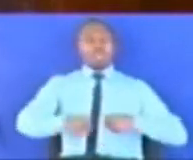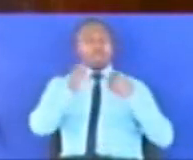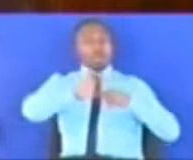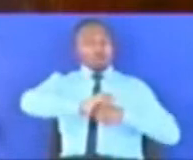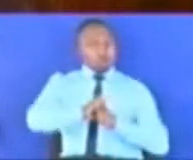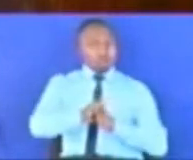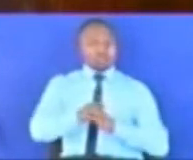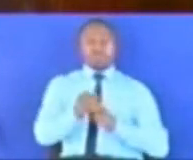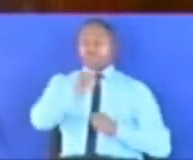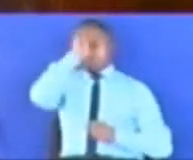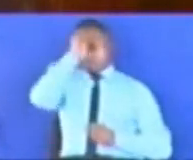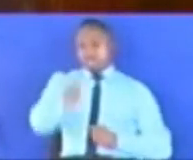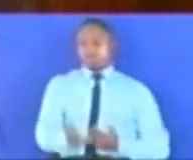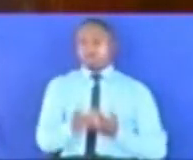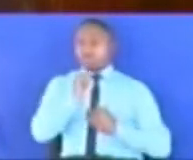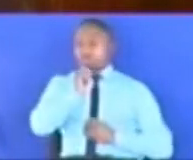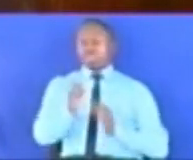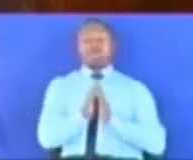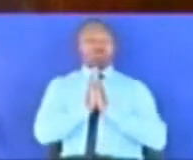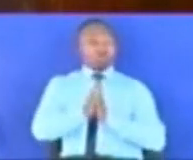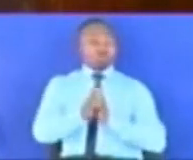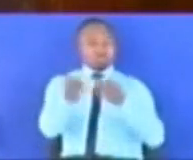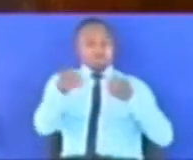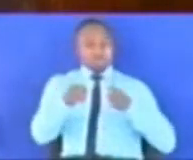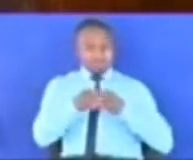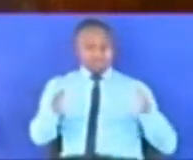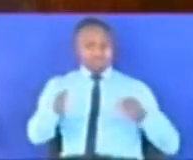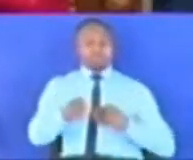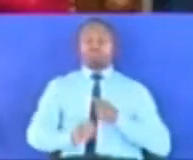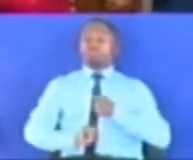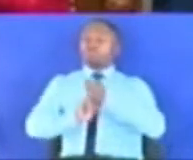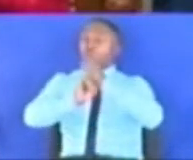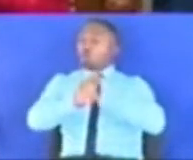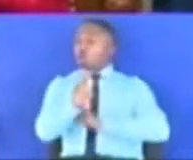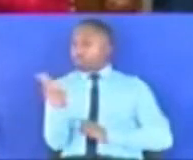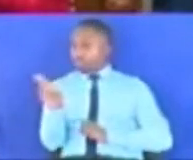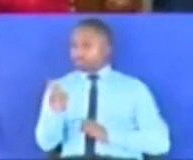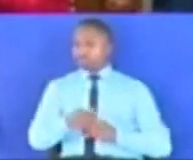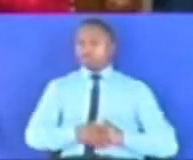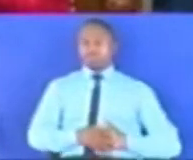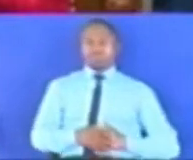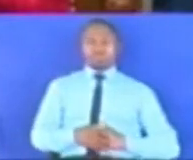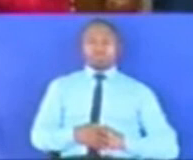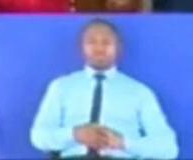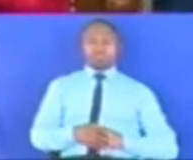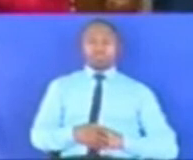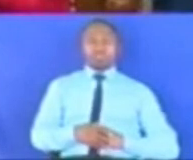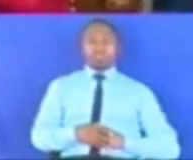Baada ya kusema hayo, mheshimiwa naibu spika, nikushukuru sana kwa kunipa nafasi. Naunga mkono hoja.